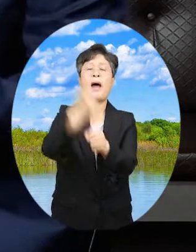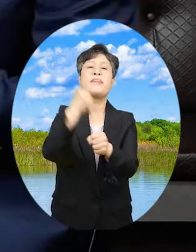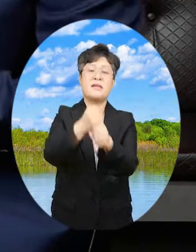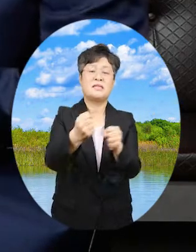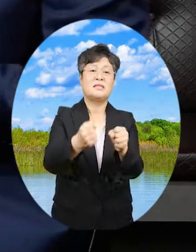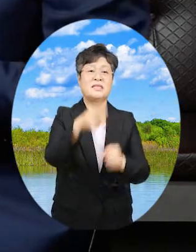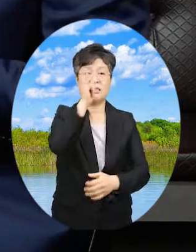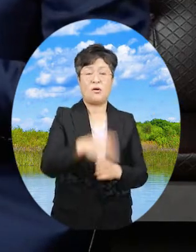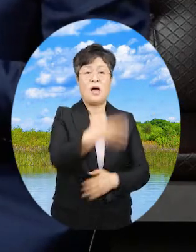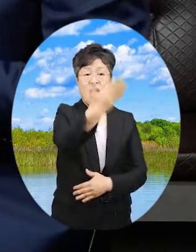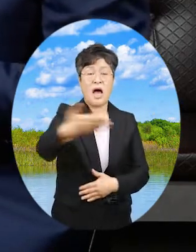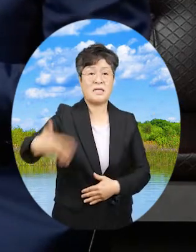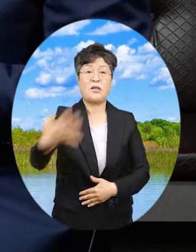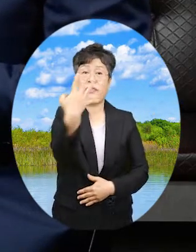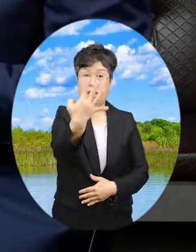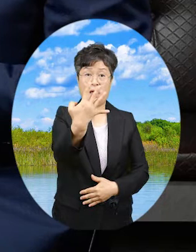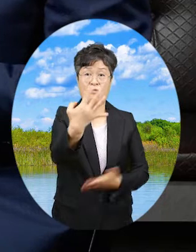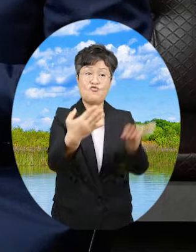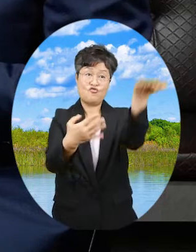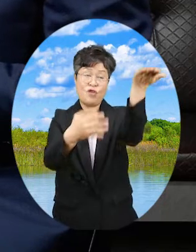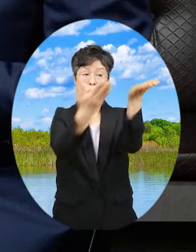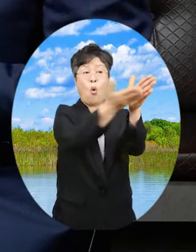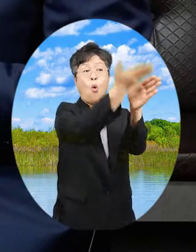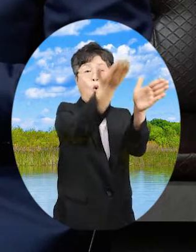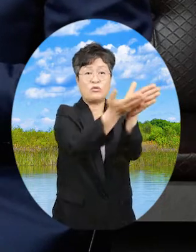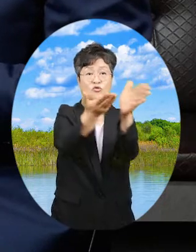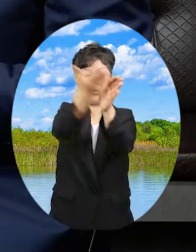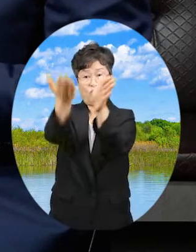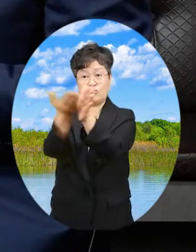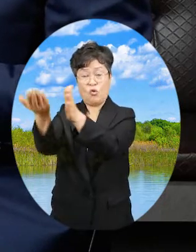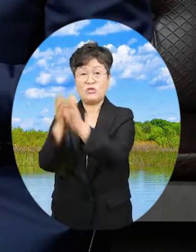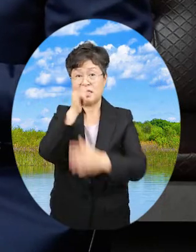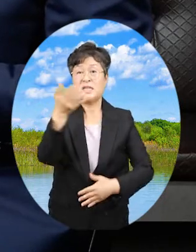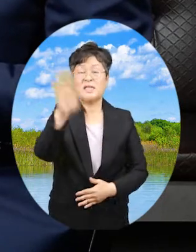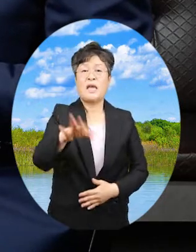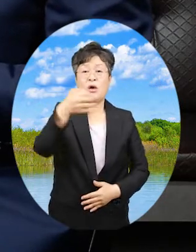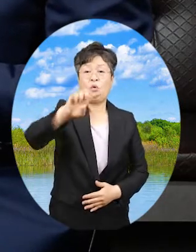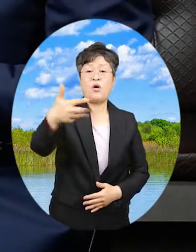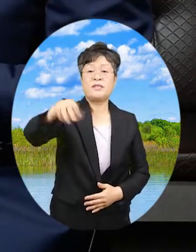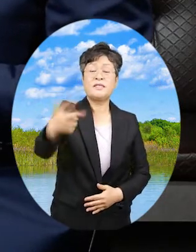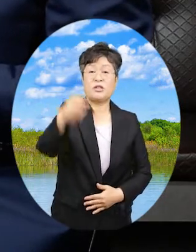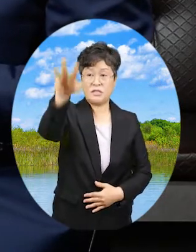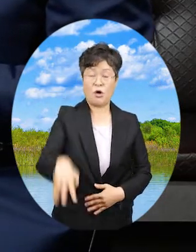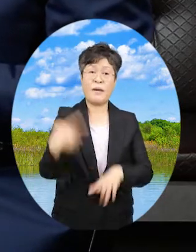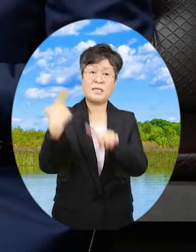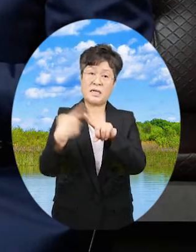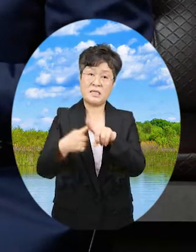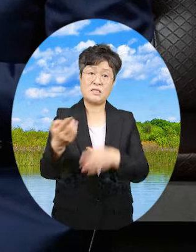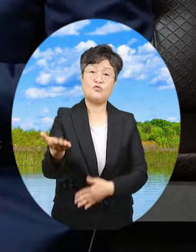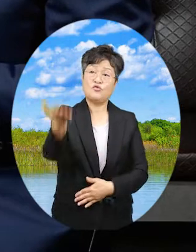대략 전체적으로 유로 연장은 한 11km 정도 되고요. 여기는